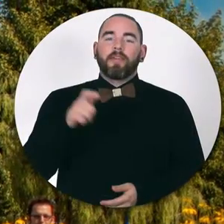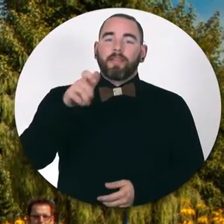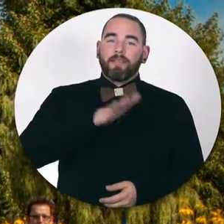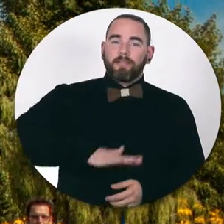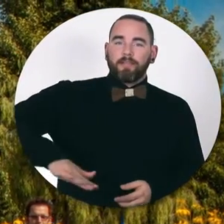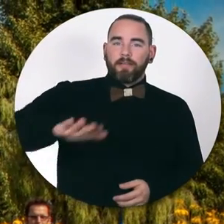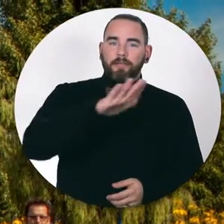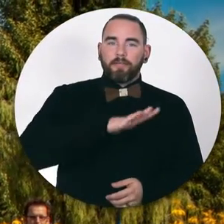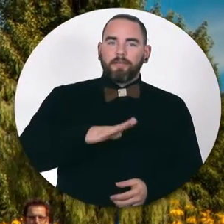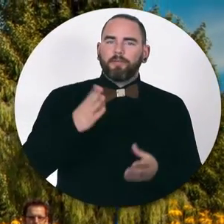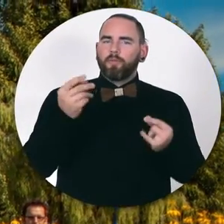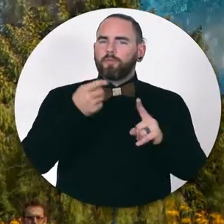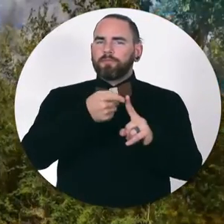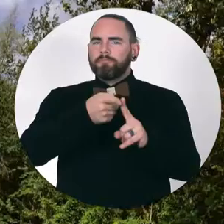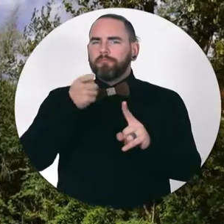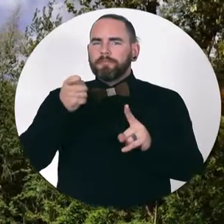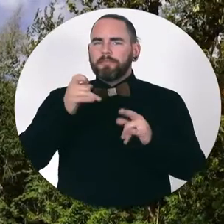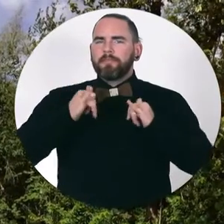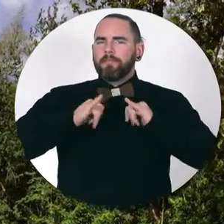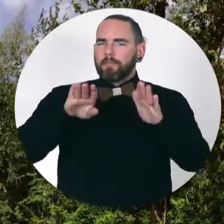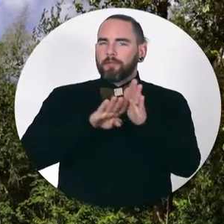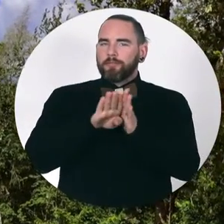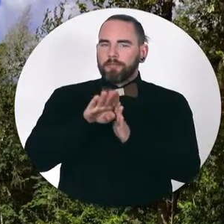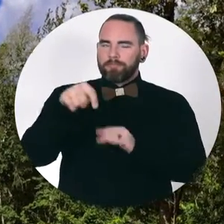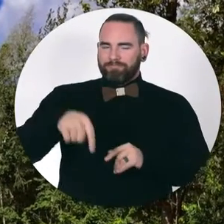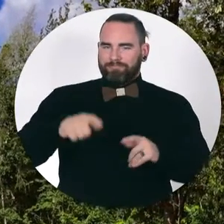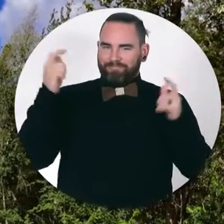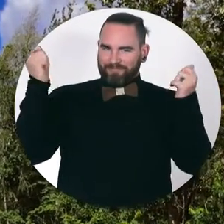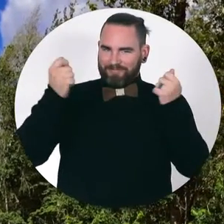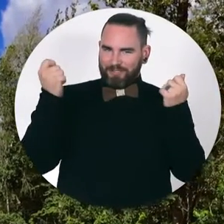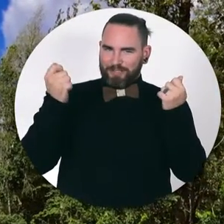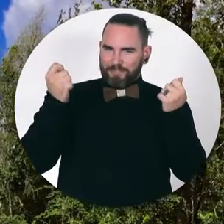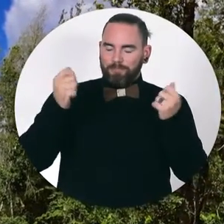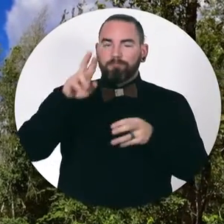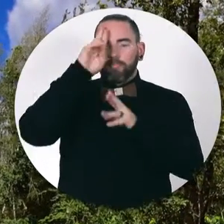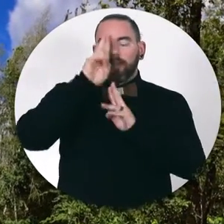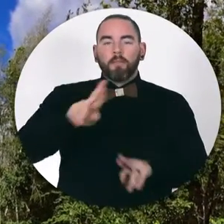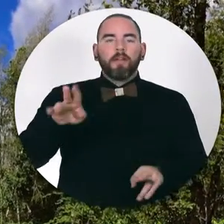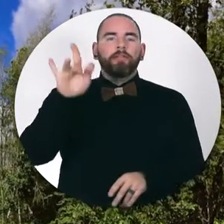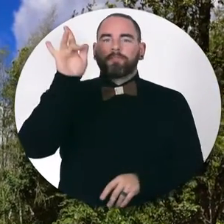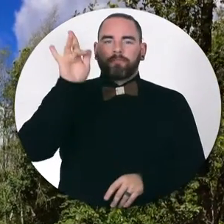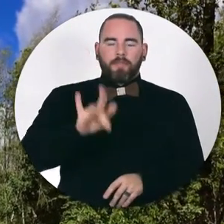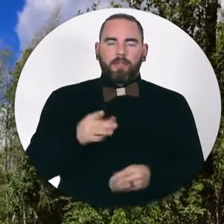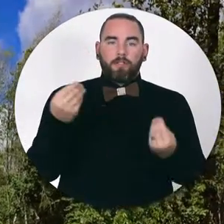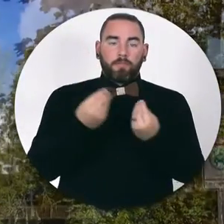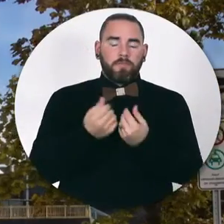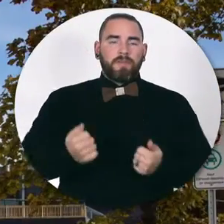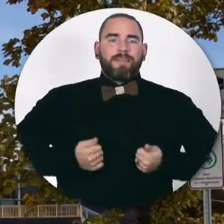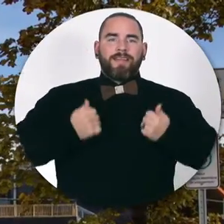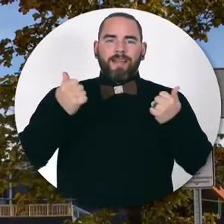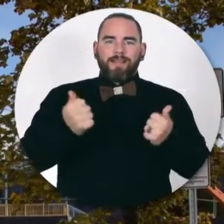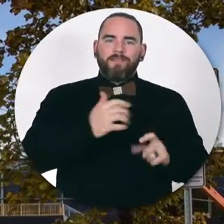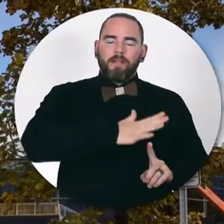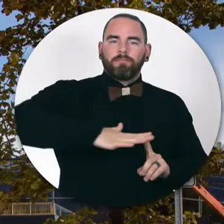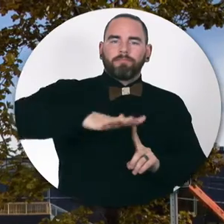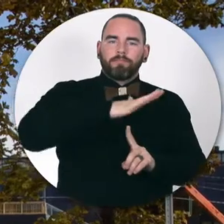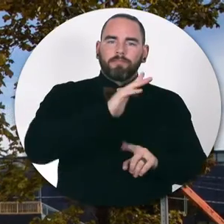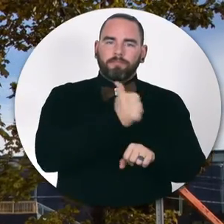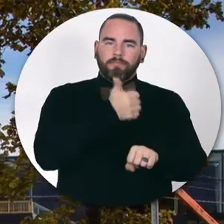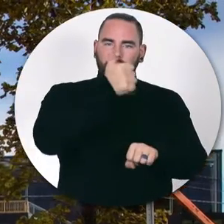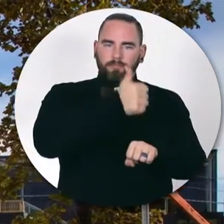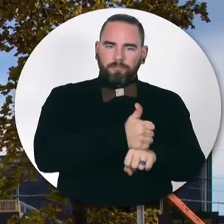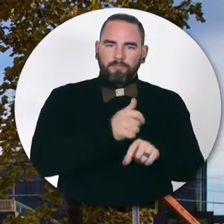La ville de Victoriaville est reconnue comme étant le berceau du développement durable au Québec. Cette réputation enviable est attribuable aux